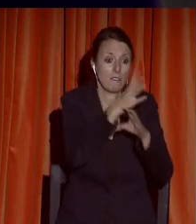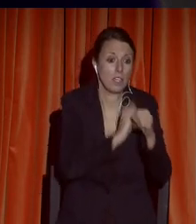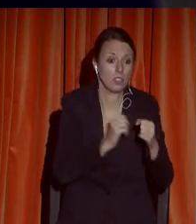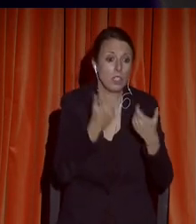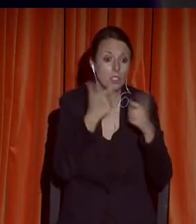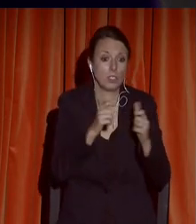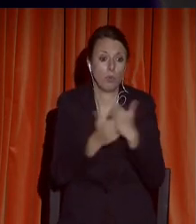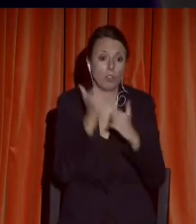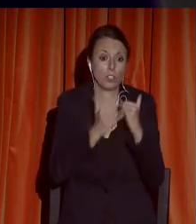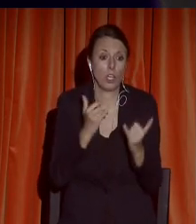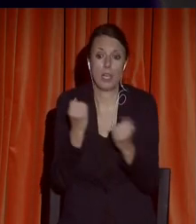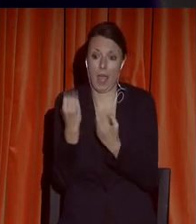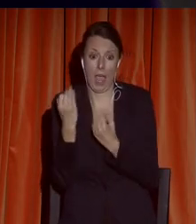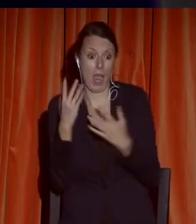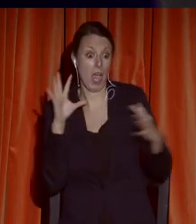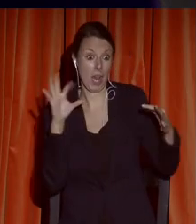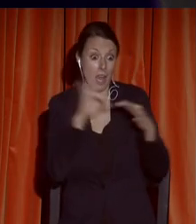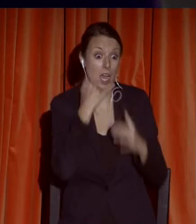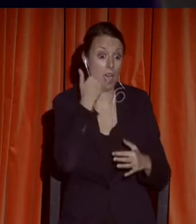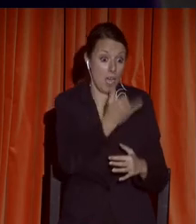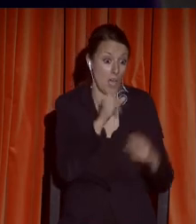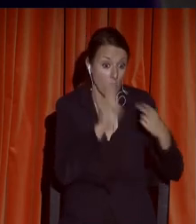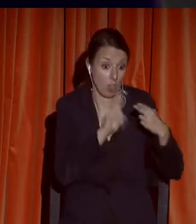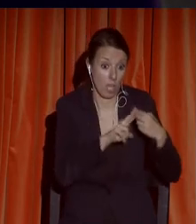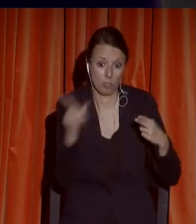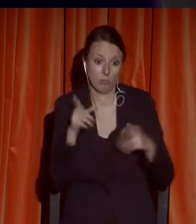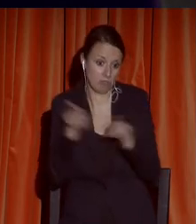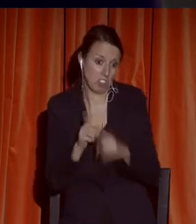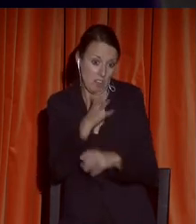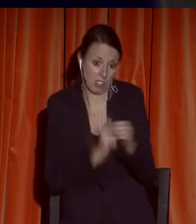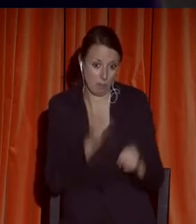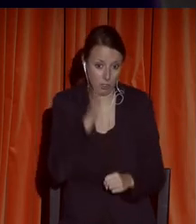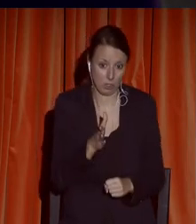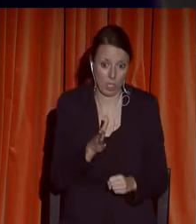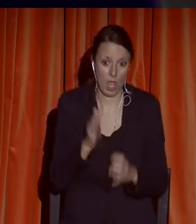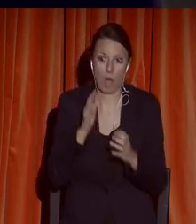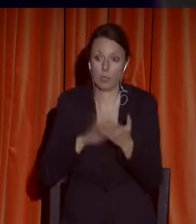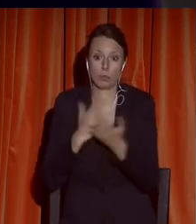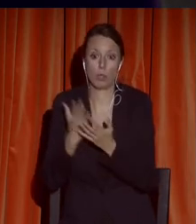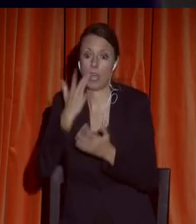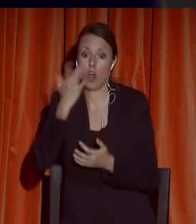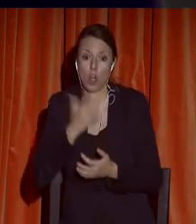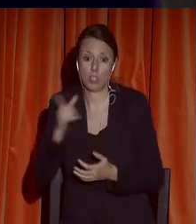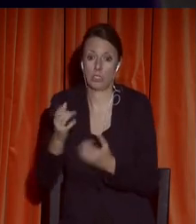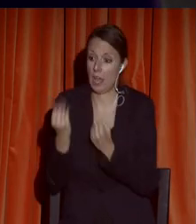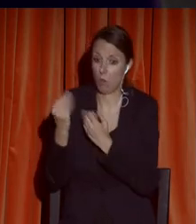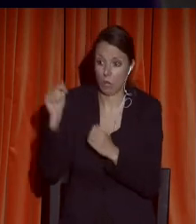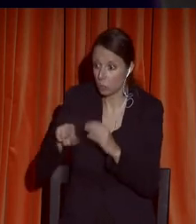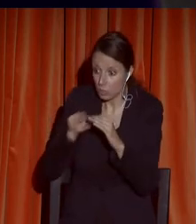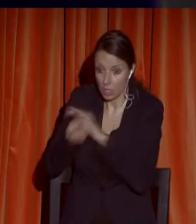którzy strzegą praw człowieka w Rosji, najczęściej muszą wybierać emigrację. Tak? No to jest rzeczywistość